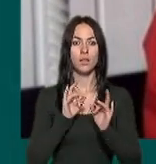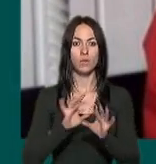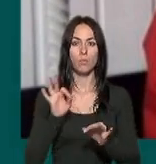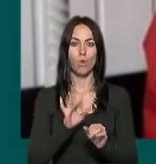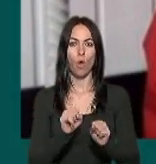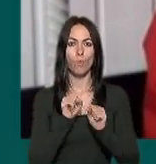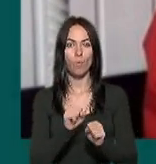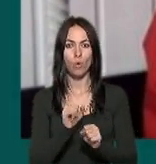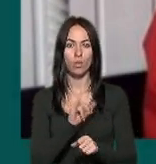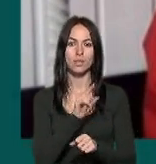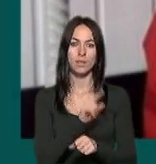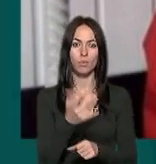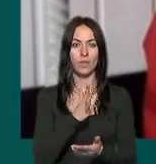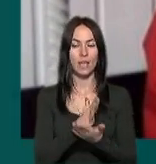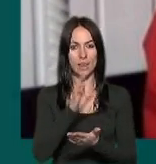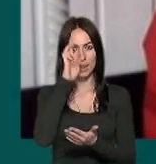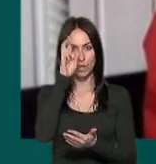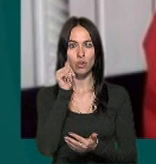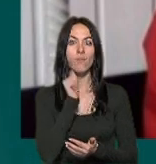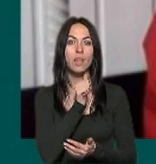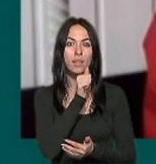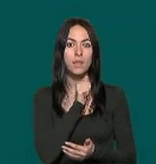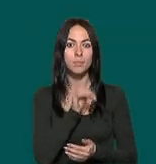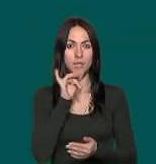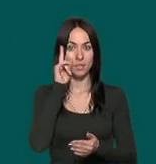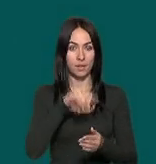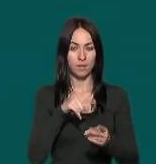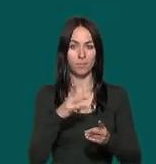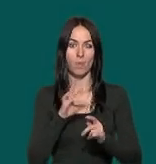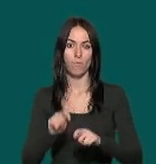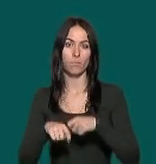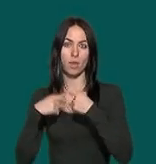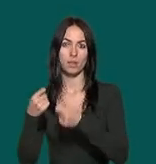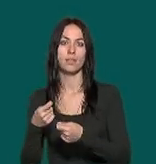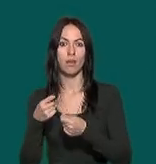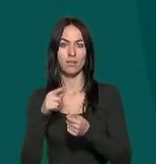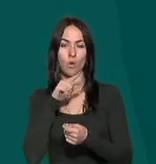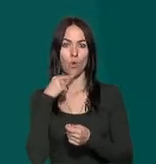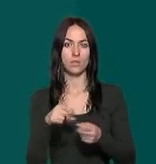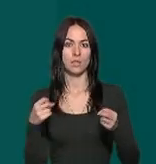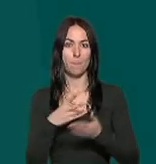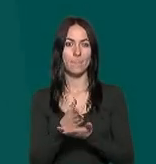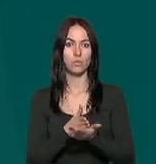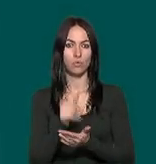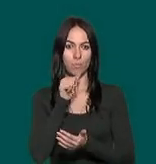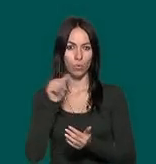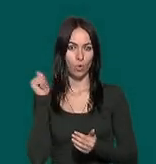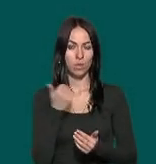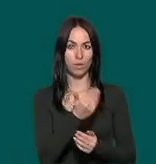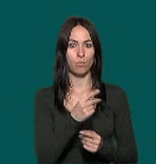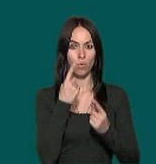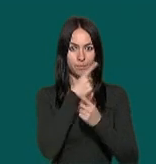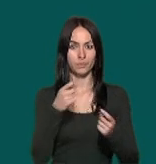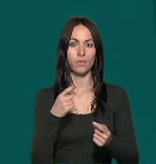оборонне замовлення, яке є державною таємницею. Відомості він мав передати російським спецслужбам. Торік Логунову оголосили вирок